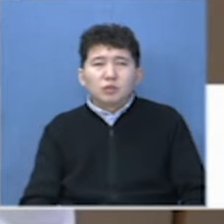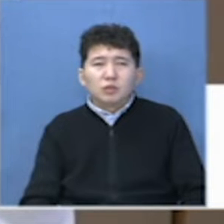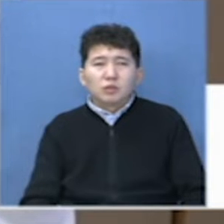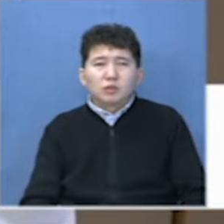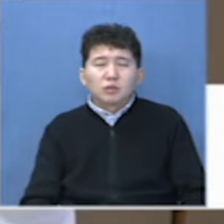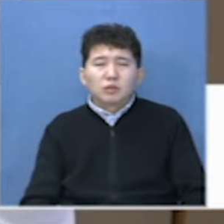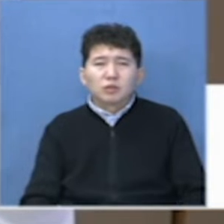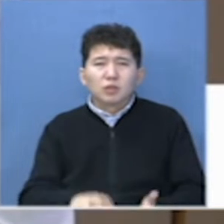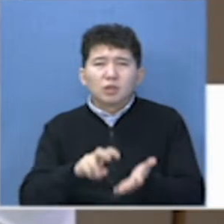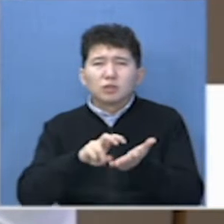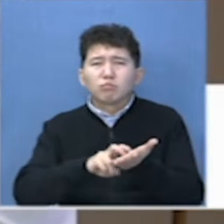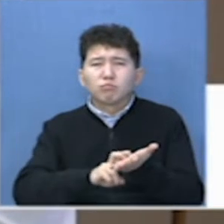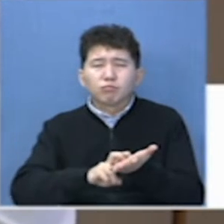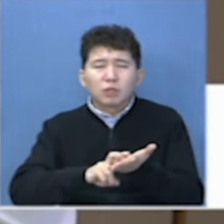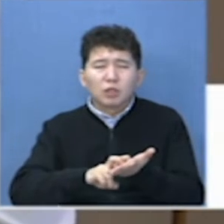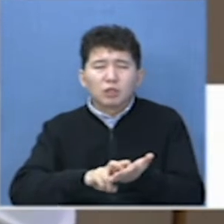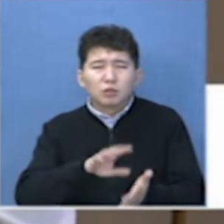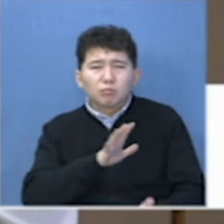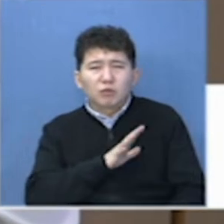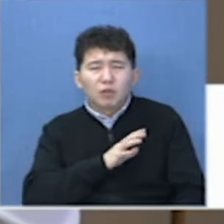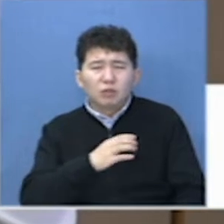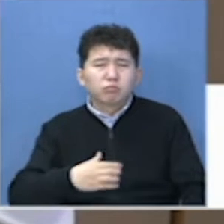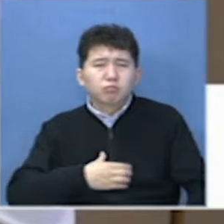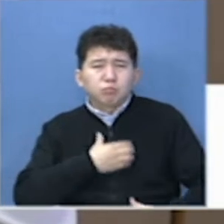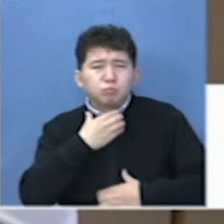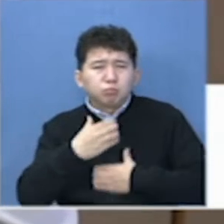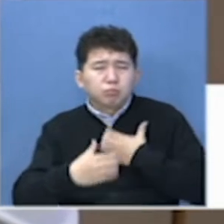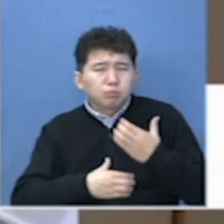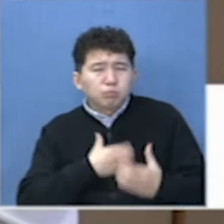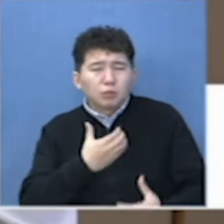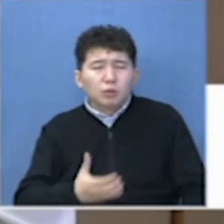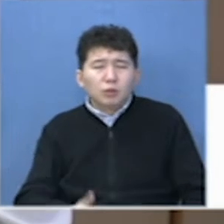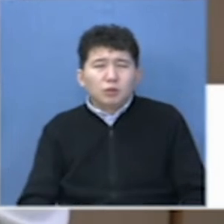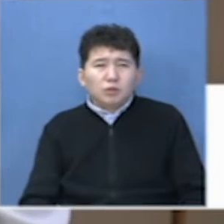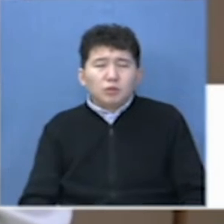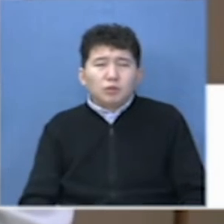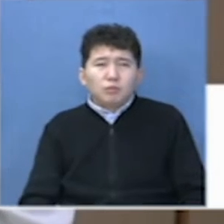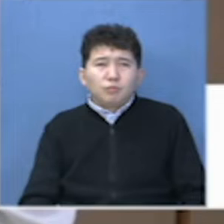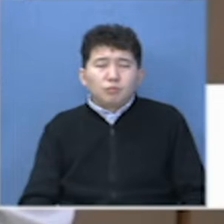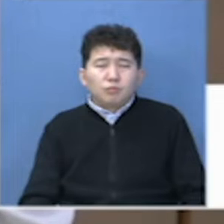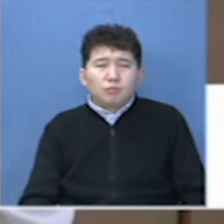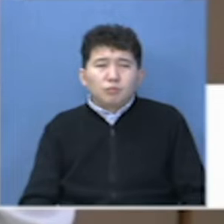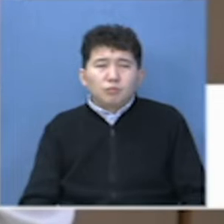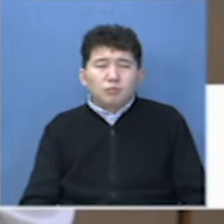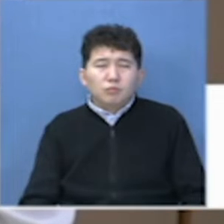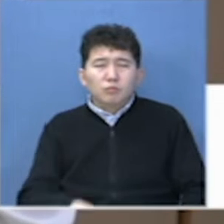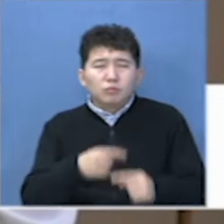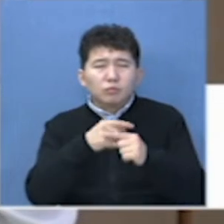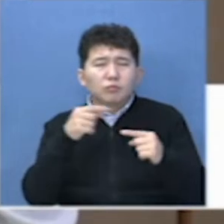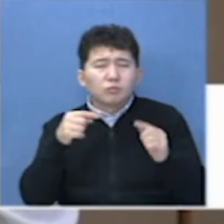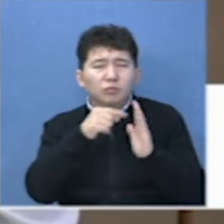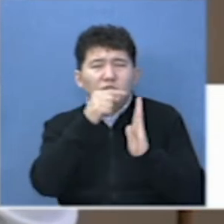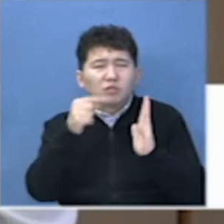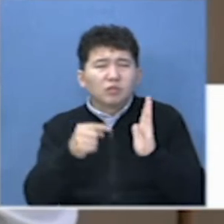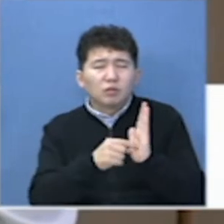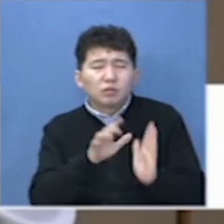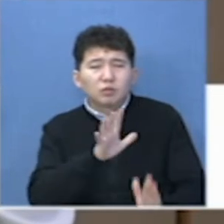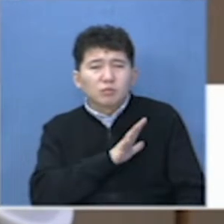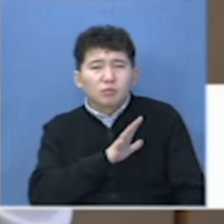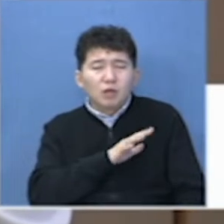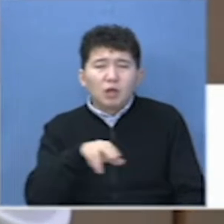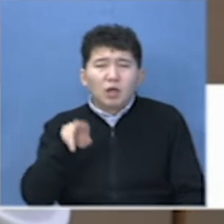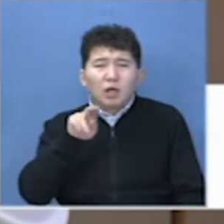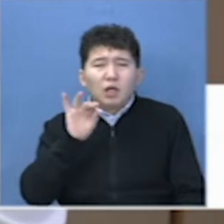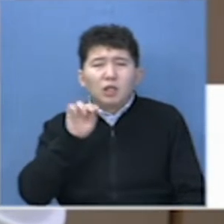қорқыныш сезіммен келеді, алай-дүлей, іштегі алай-дүлей болып жатқан кез сұрақтар мазалайды оларды,